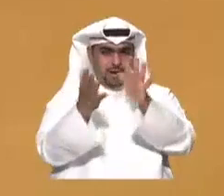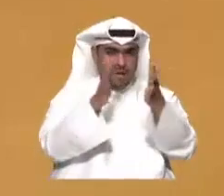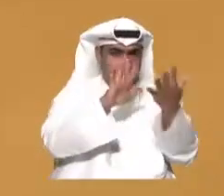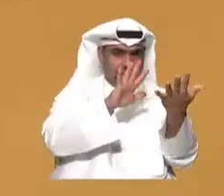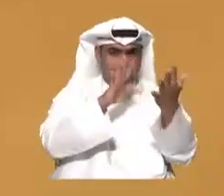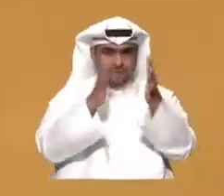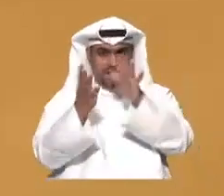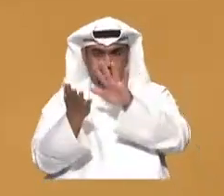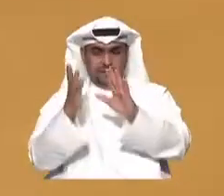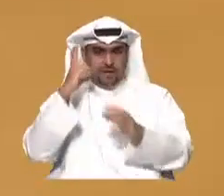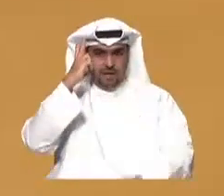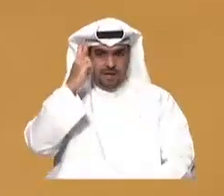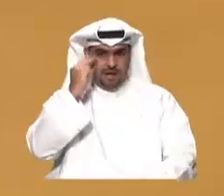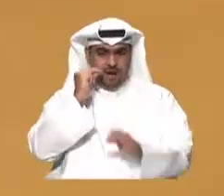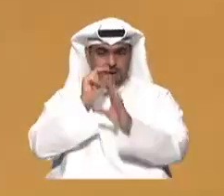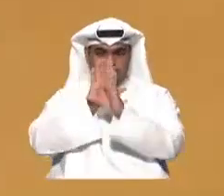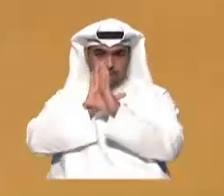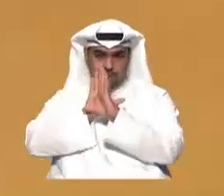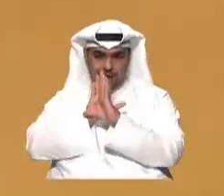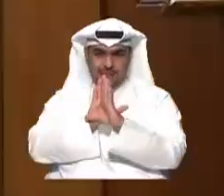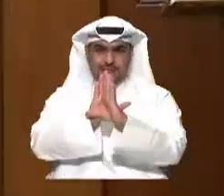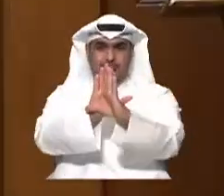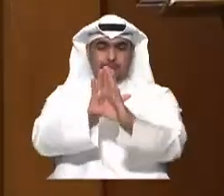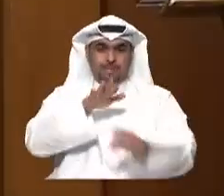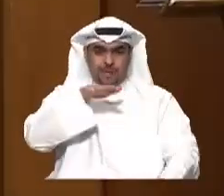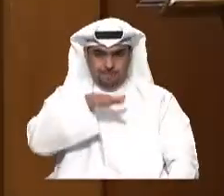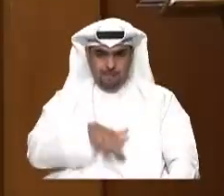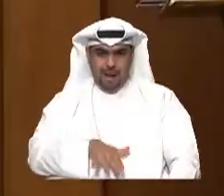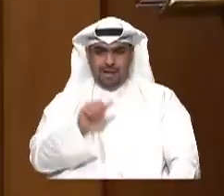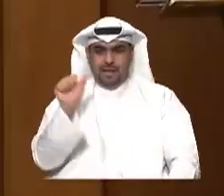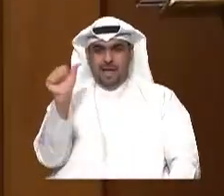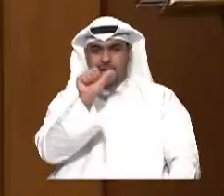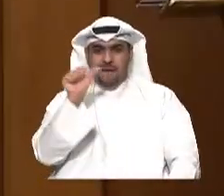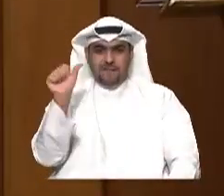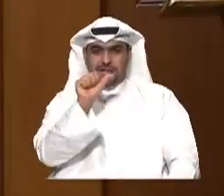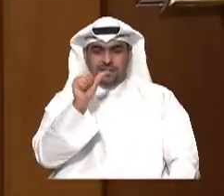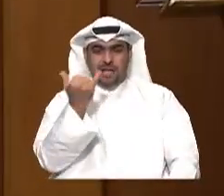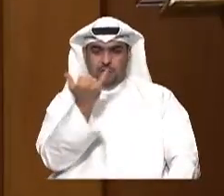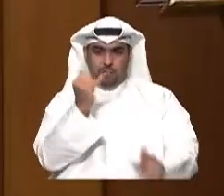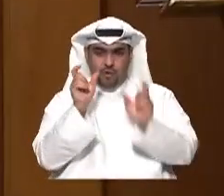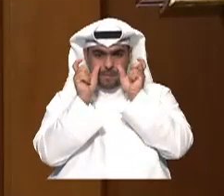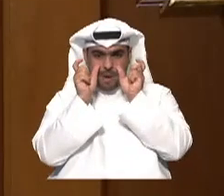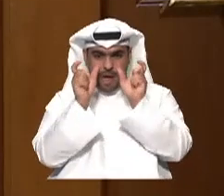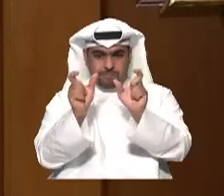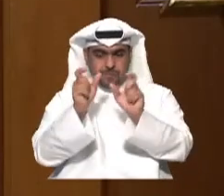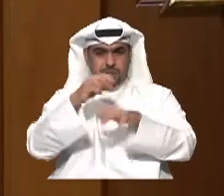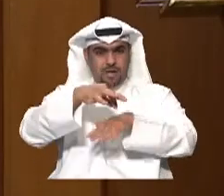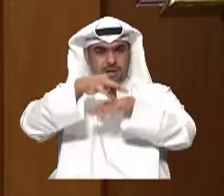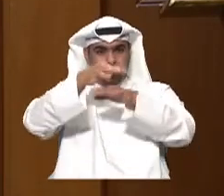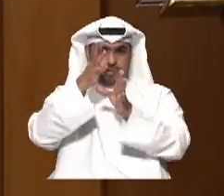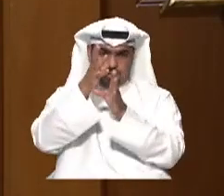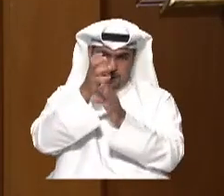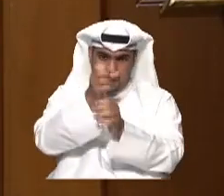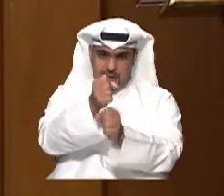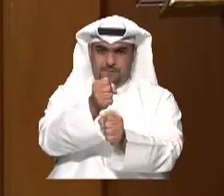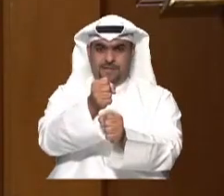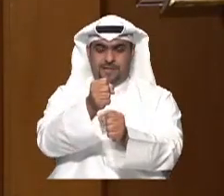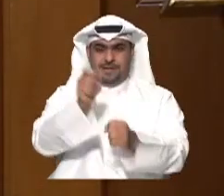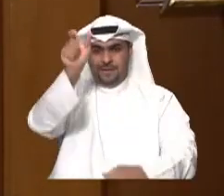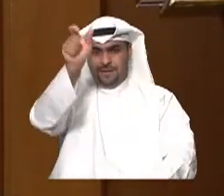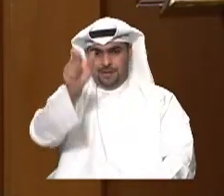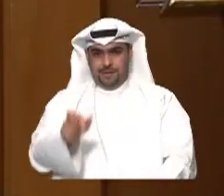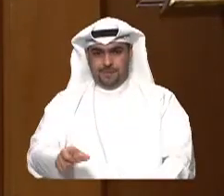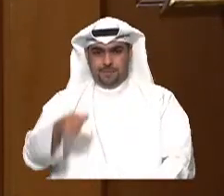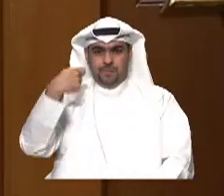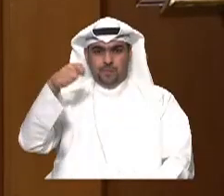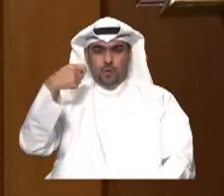تعزيز العمل الدولي المشترك لحفظ أمن واستقرار أفغانستان وسلامة شعبها. وقد ألقى معاليه كلمة